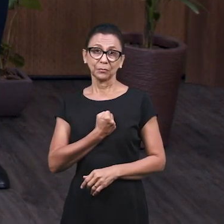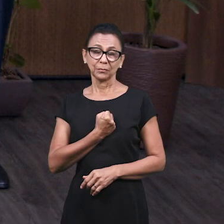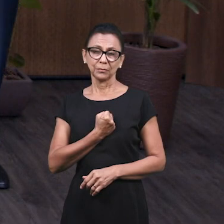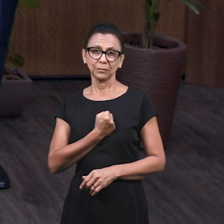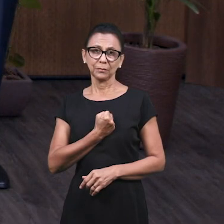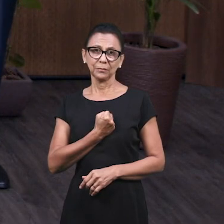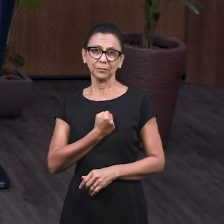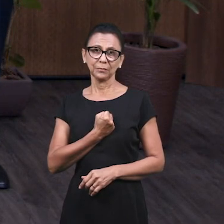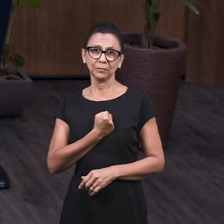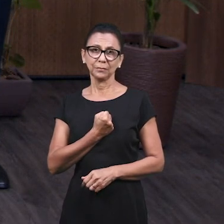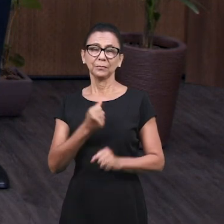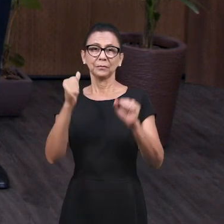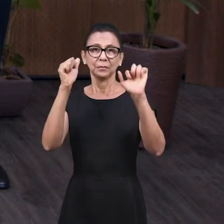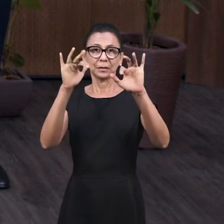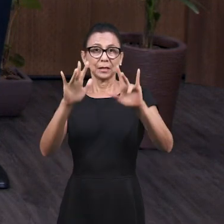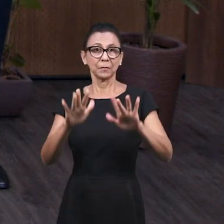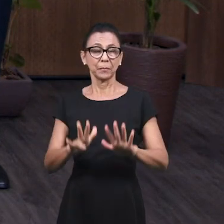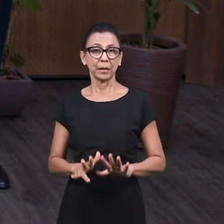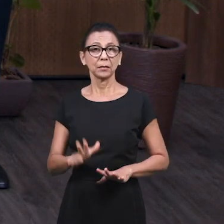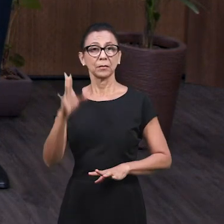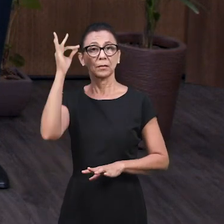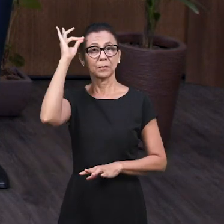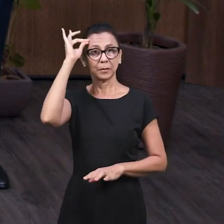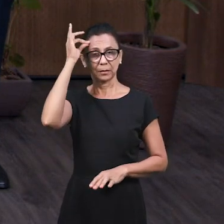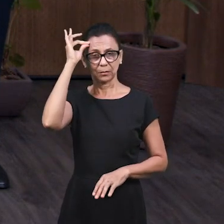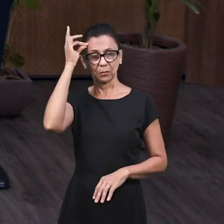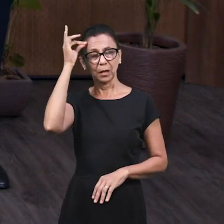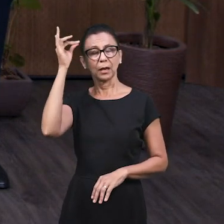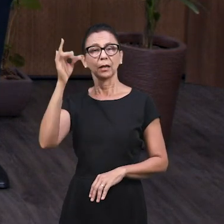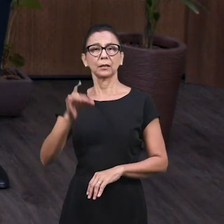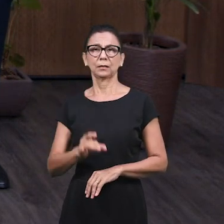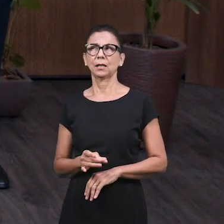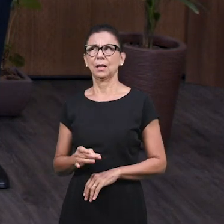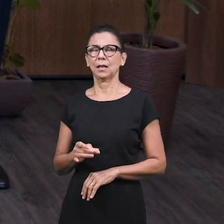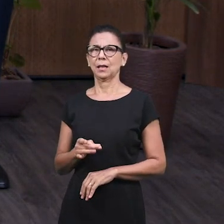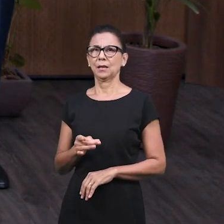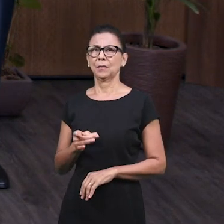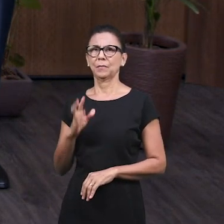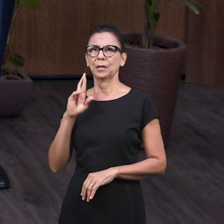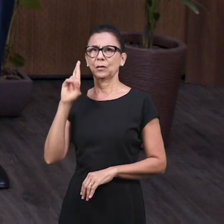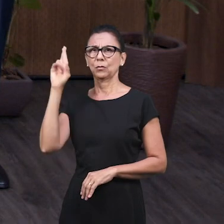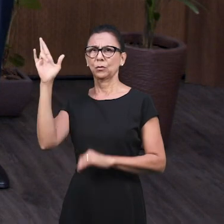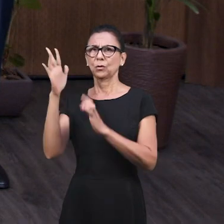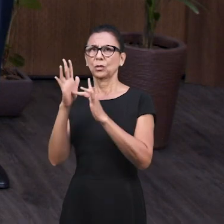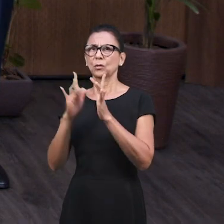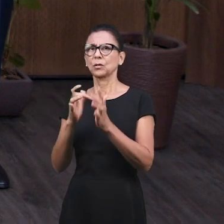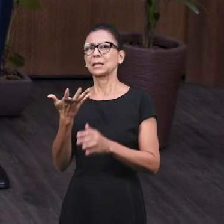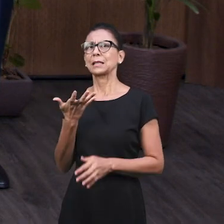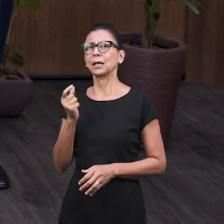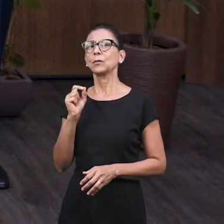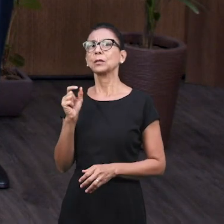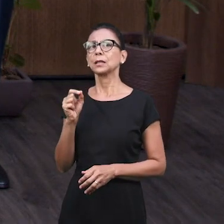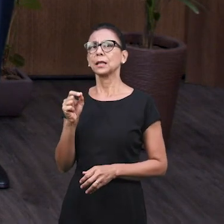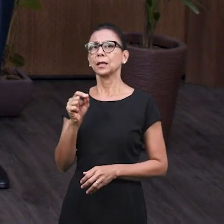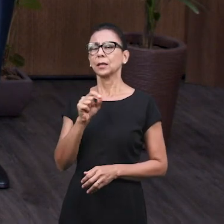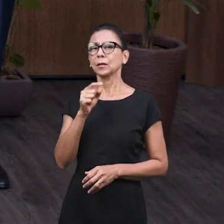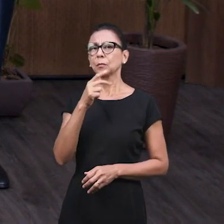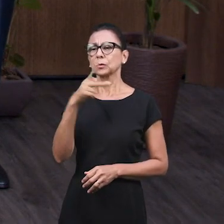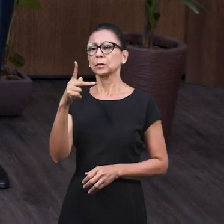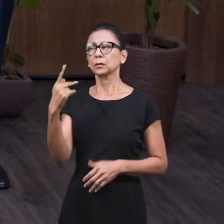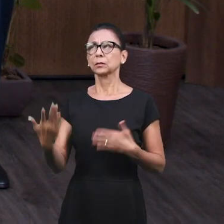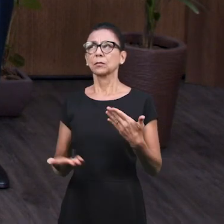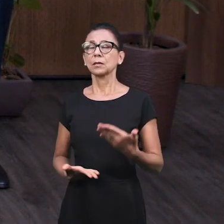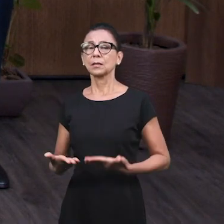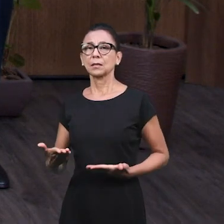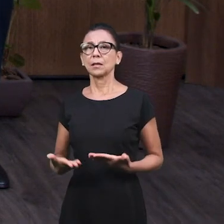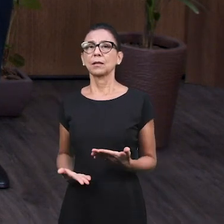Mais ce n'est pas cela que Dieu veut pour ses serviteurs. Non, ce n'est pas cela. Il veut que ses serviteurs se